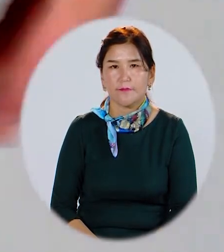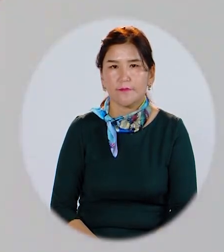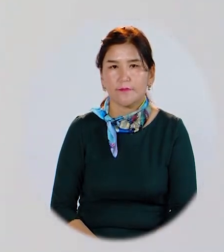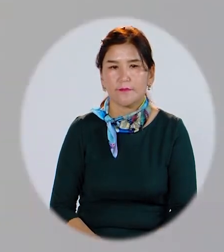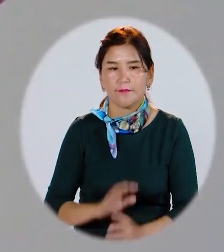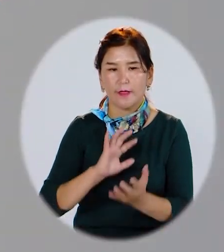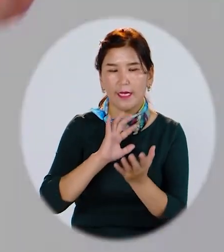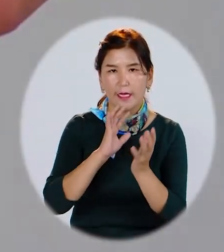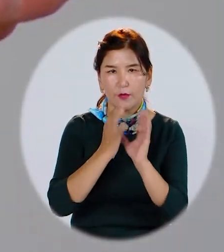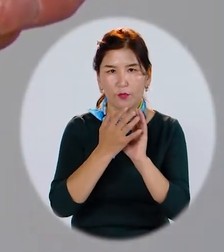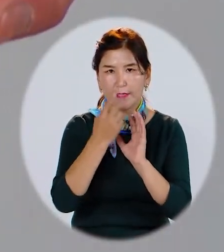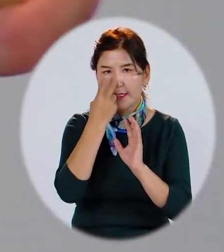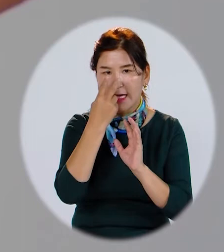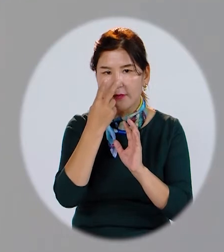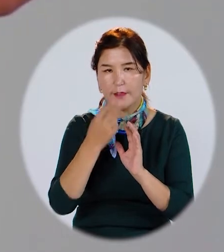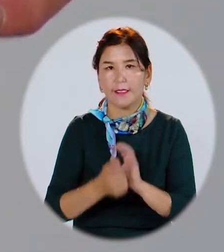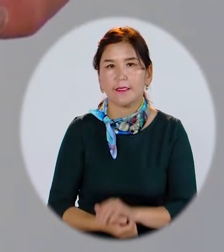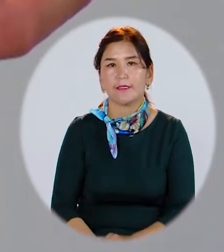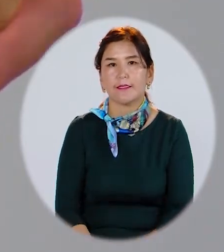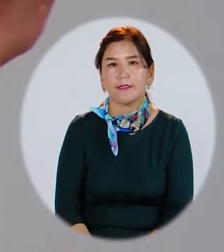ингэж эргүүлж өгнө.